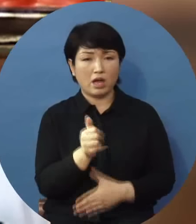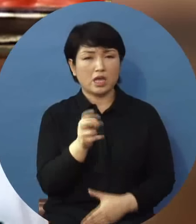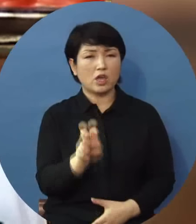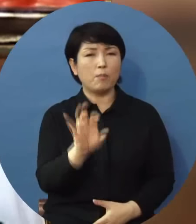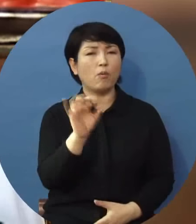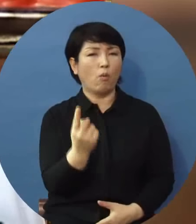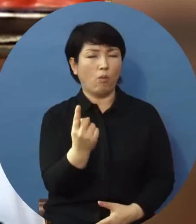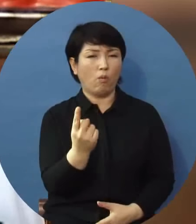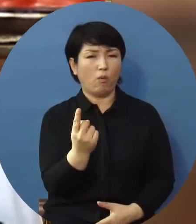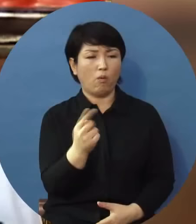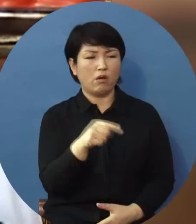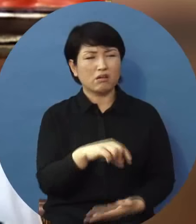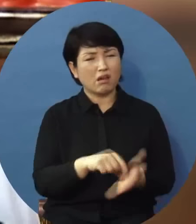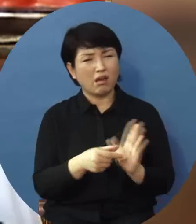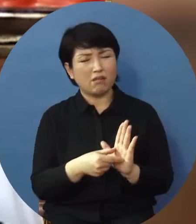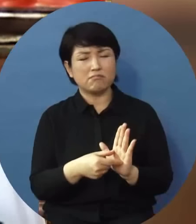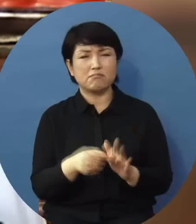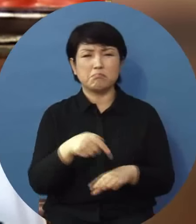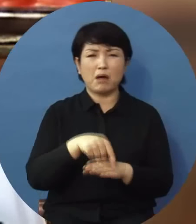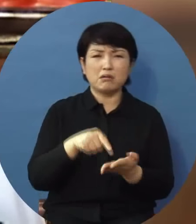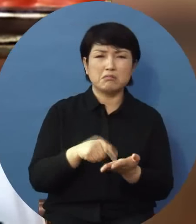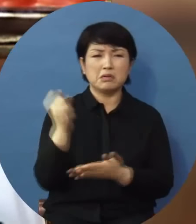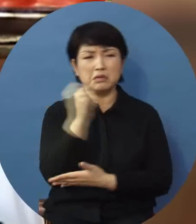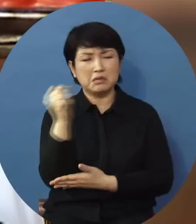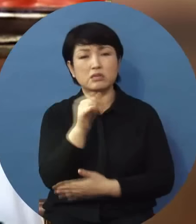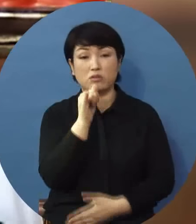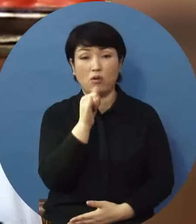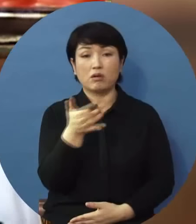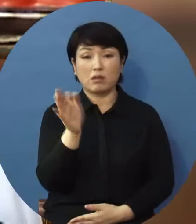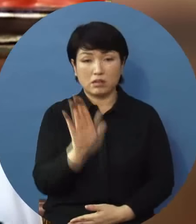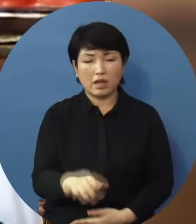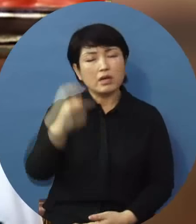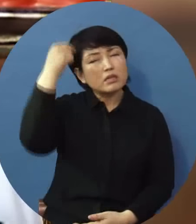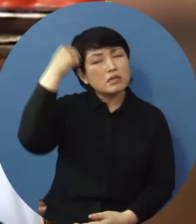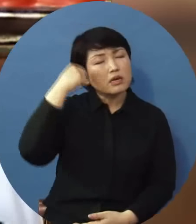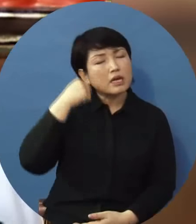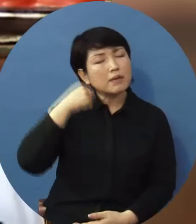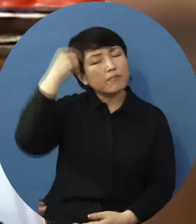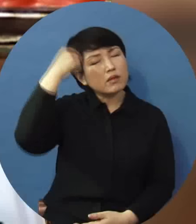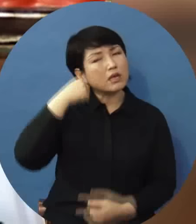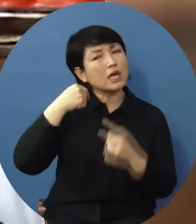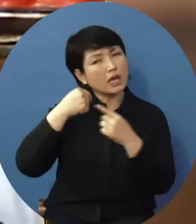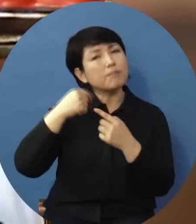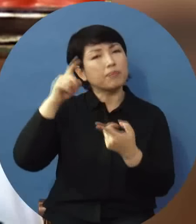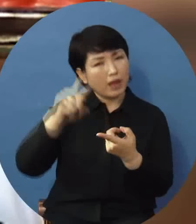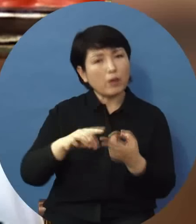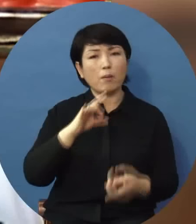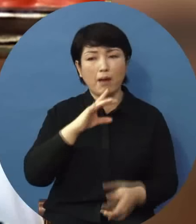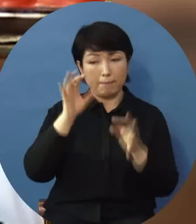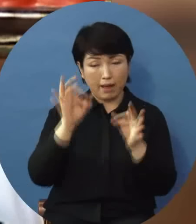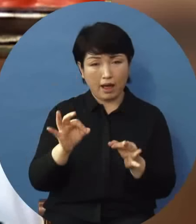혐오를 불러일으키고 이게 금방 끄달려 넘어가. 그런데 다만 느낌을 느낌으로만 볼 수